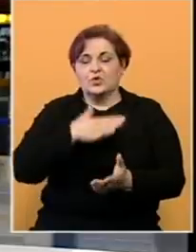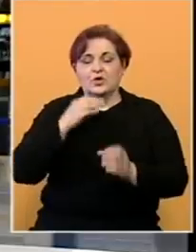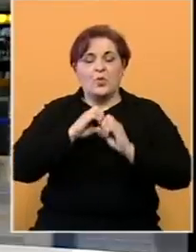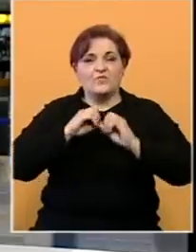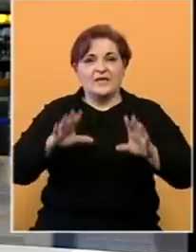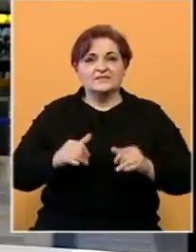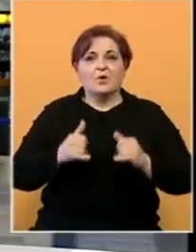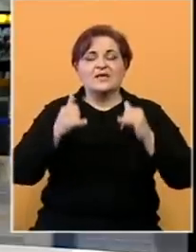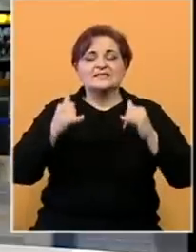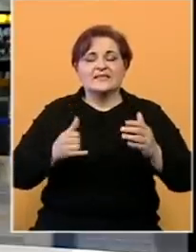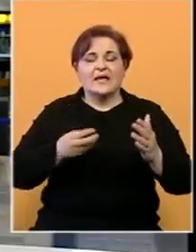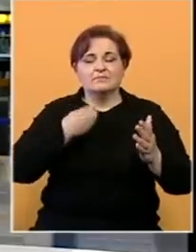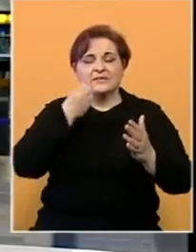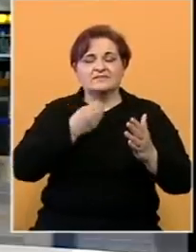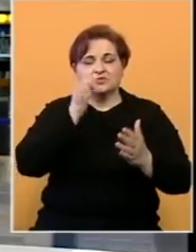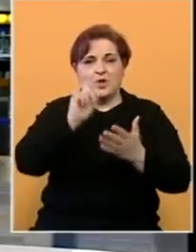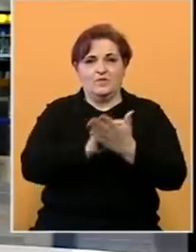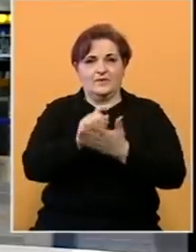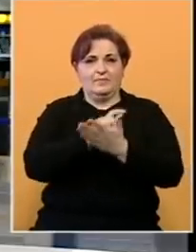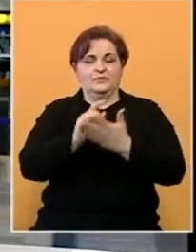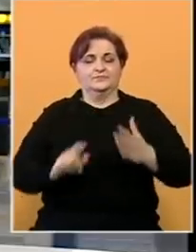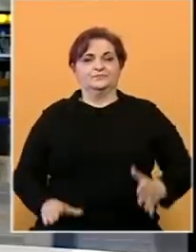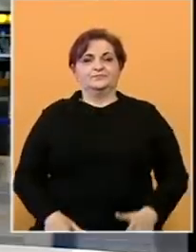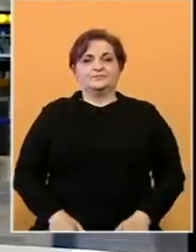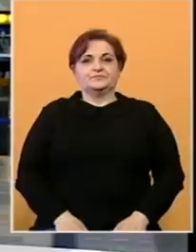Toliko u vijestima, slijedi još vremenska prognoza.